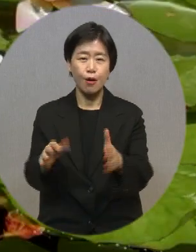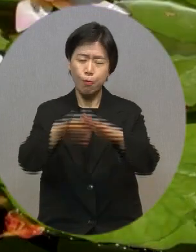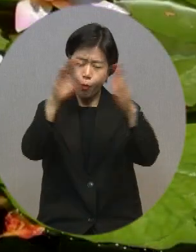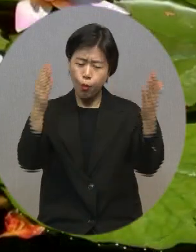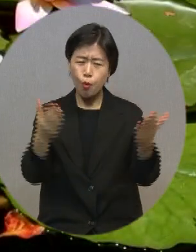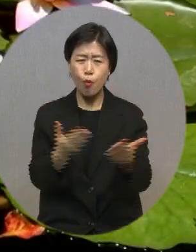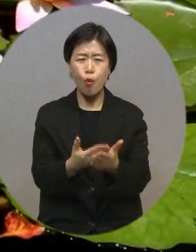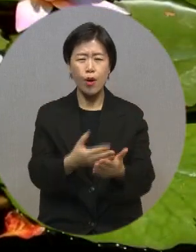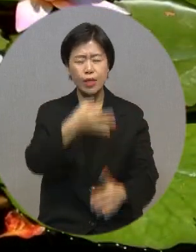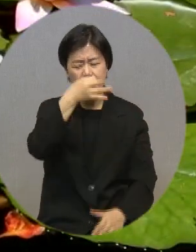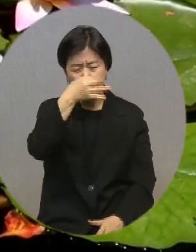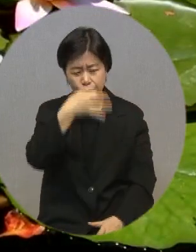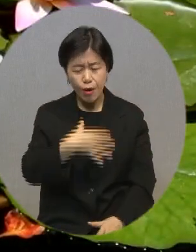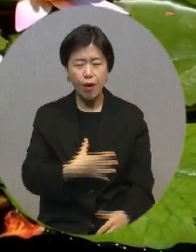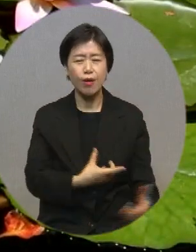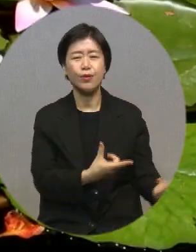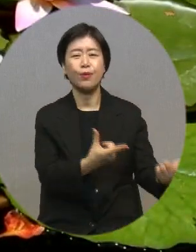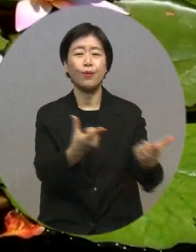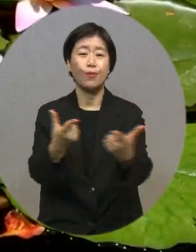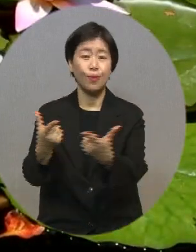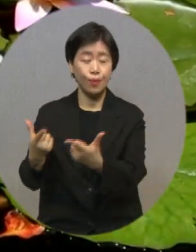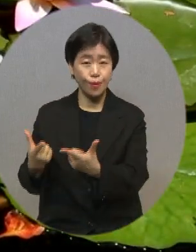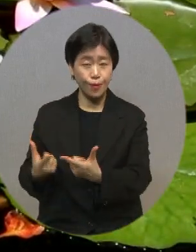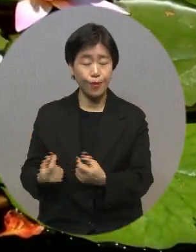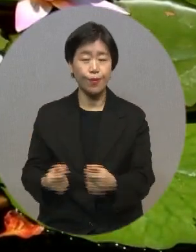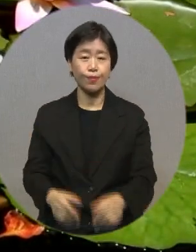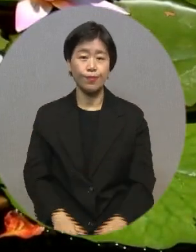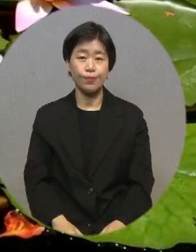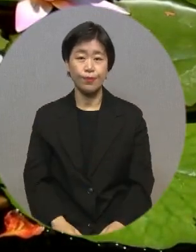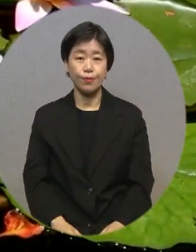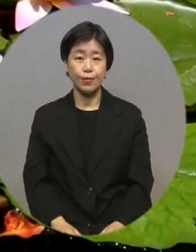말아요. 모두가 힘들잖아요.